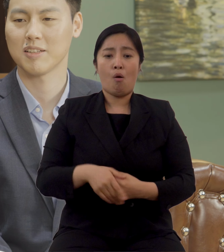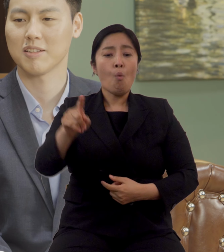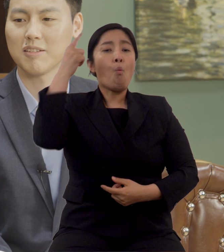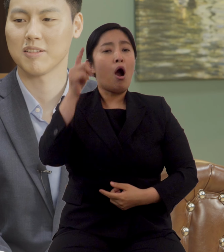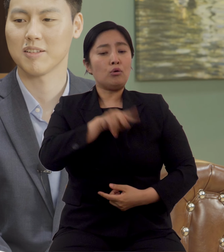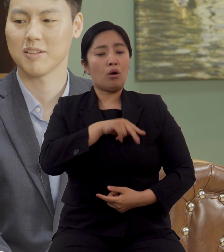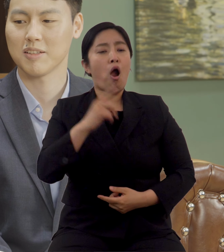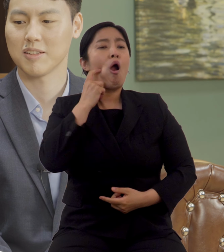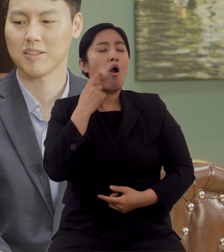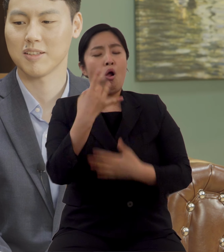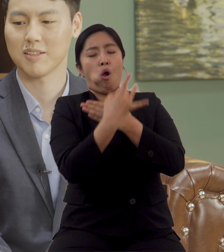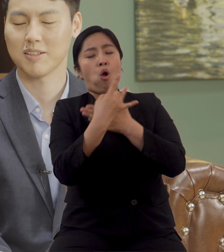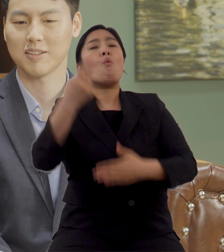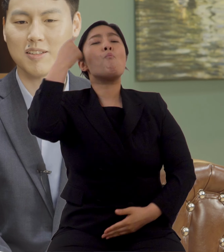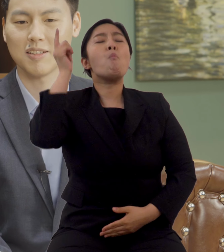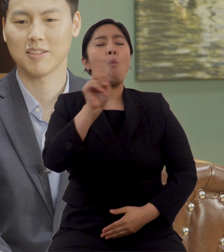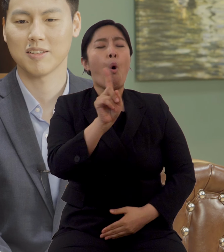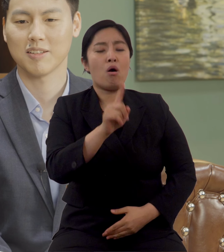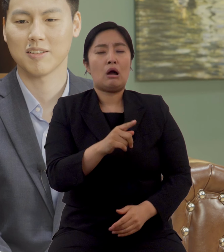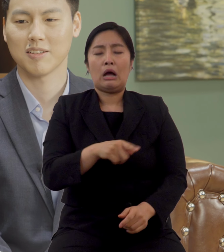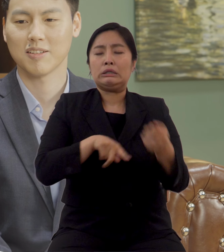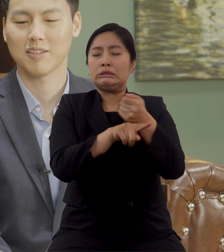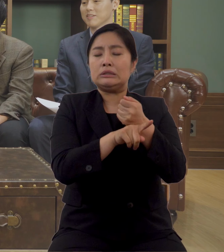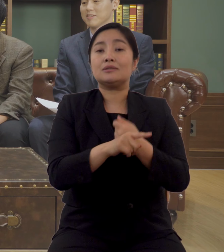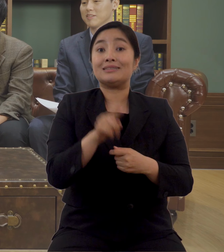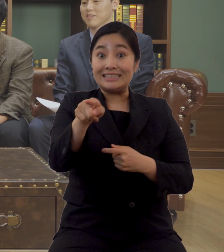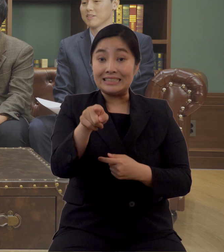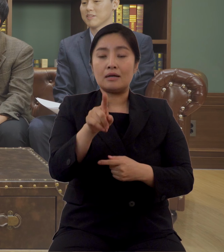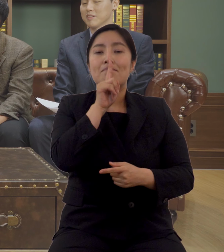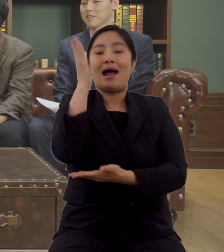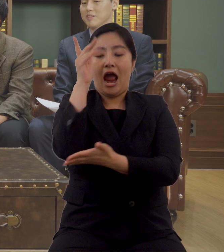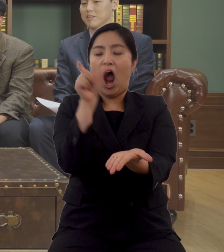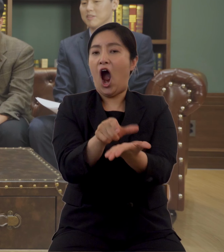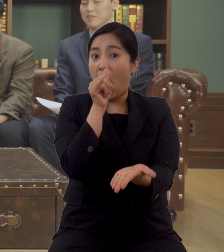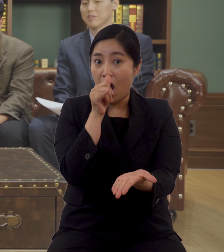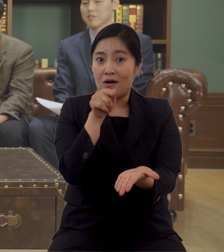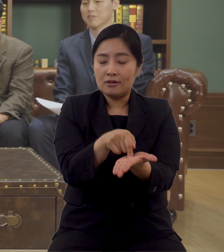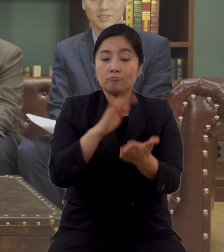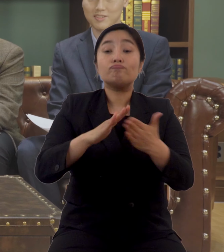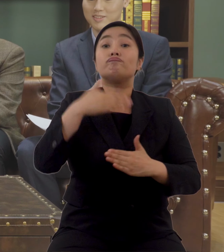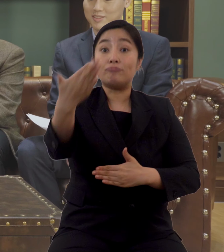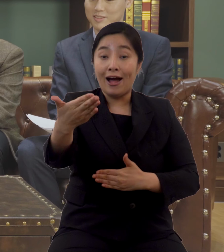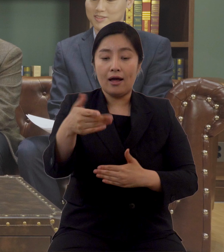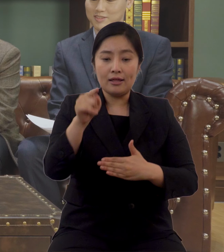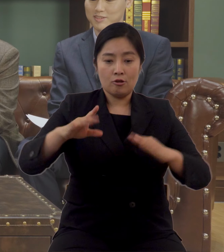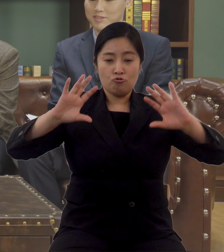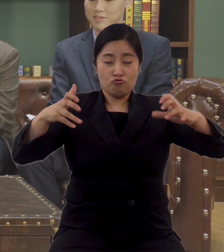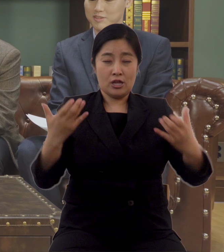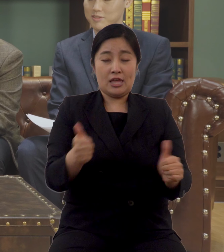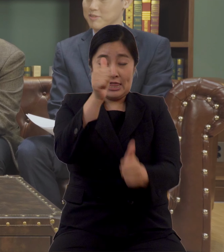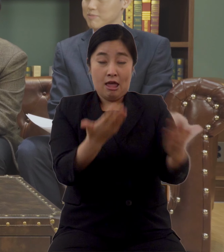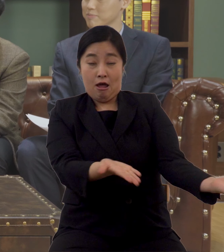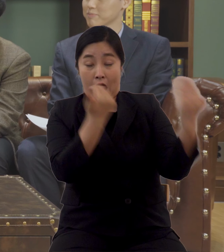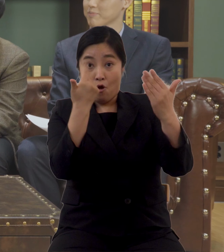12월도 가능한데 왜 의원들한테 거짓말을 했냐며 이렇게 따졌던 의원의 발언이 있거든요. 그리고 나서